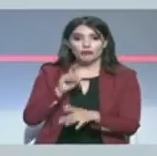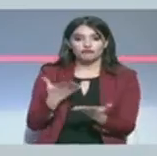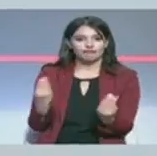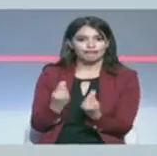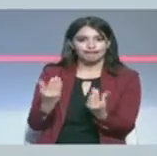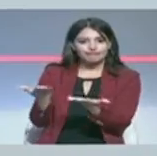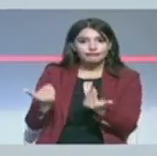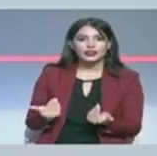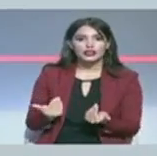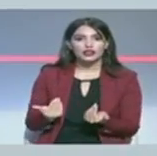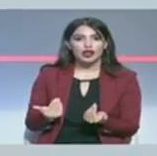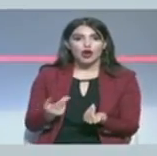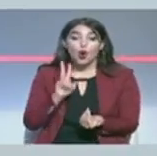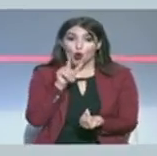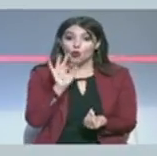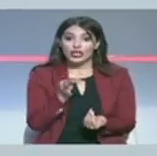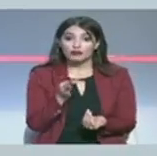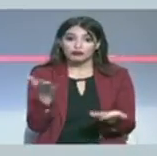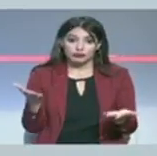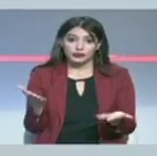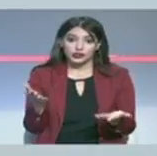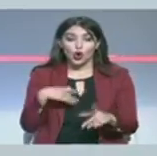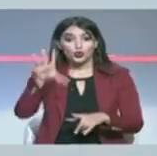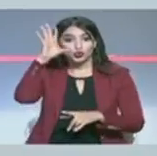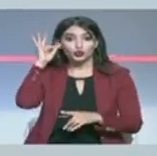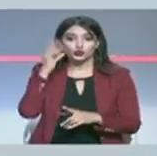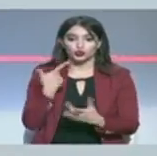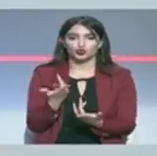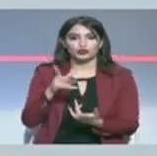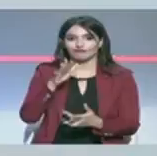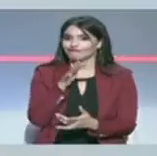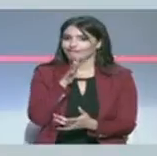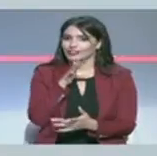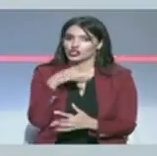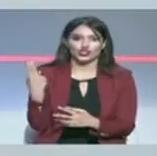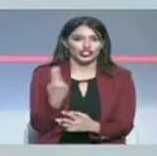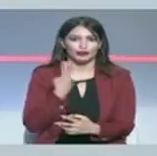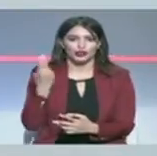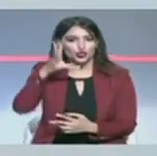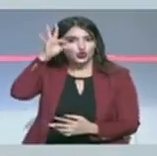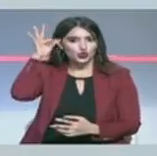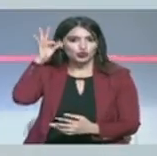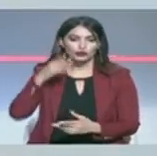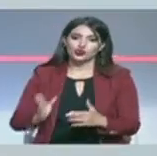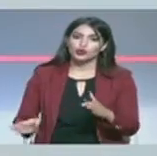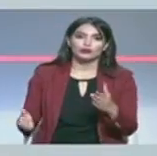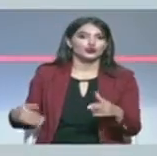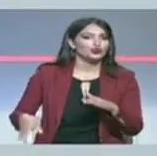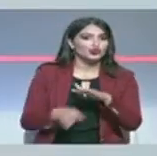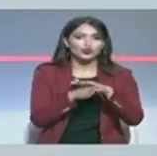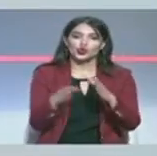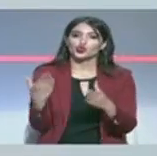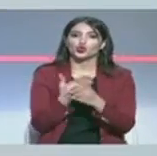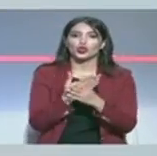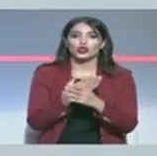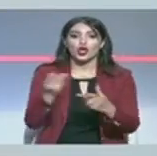أين؟ علما وأن تونس الآن أصبحت غير قادرة على الدخول للسوق المالية